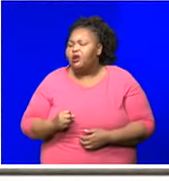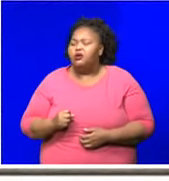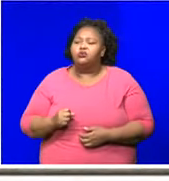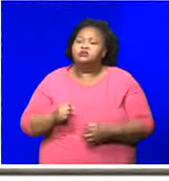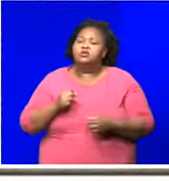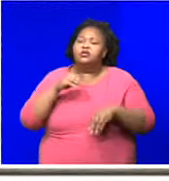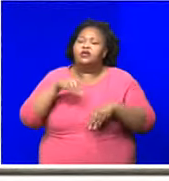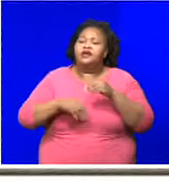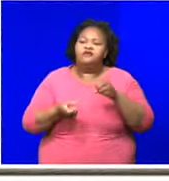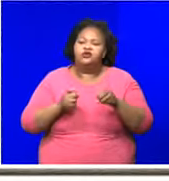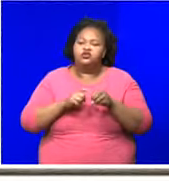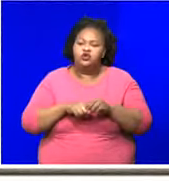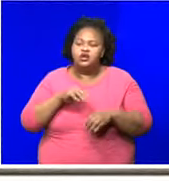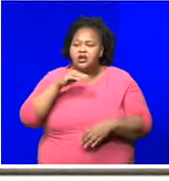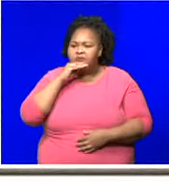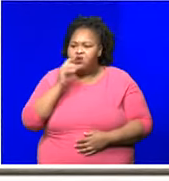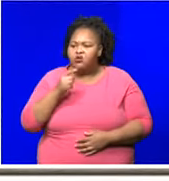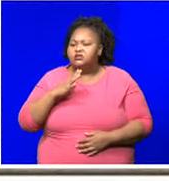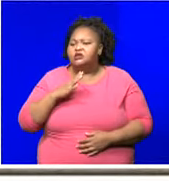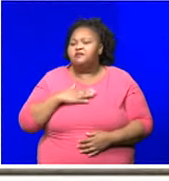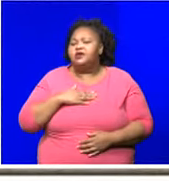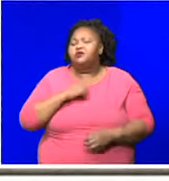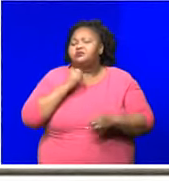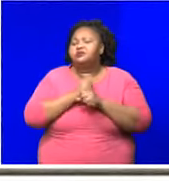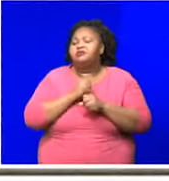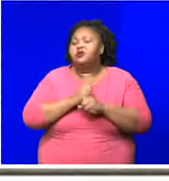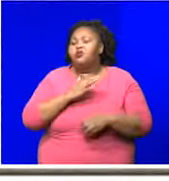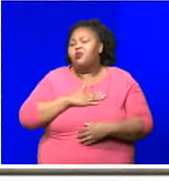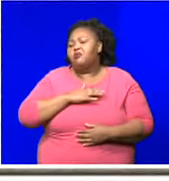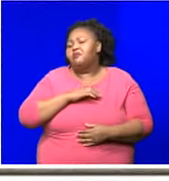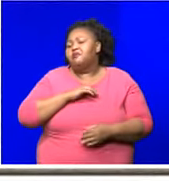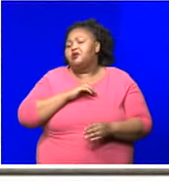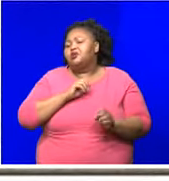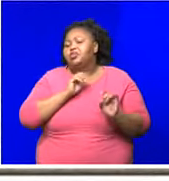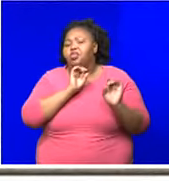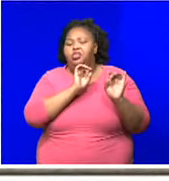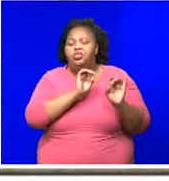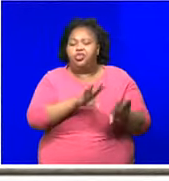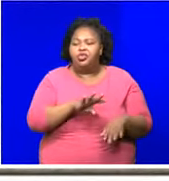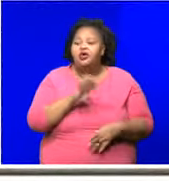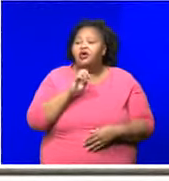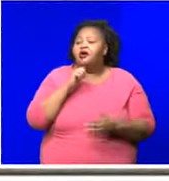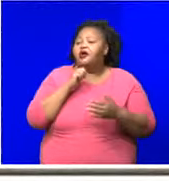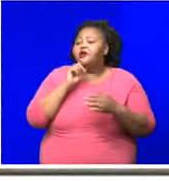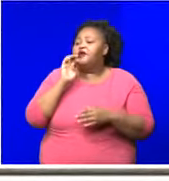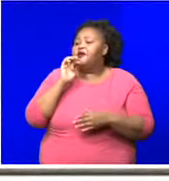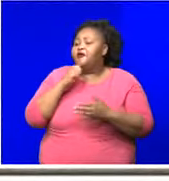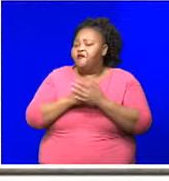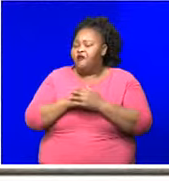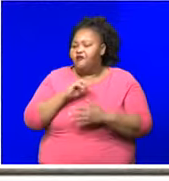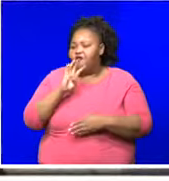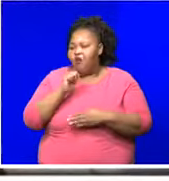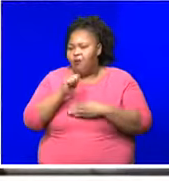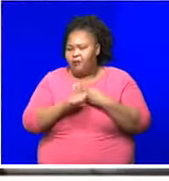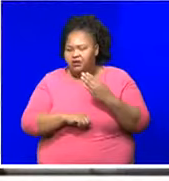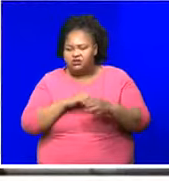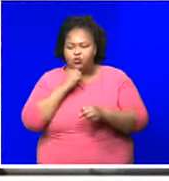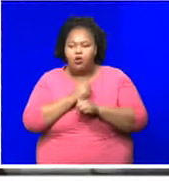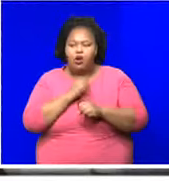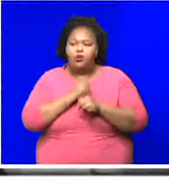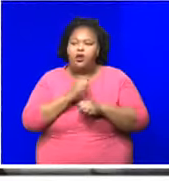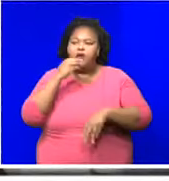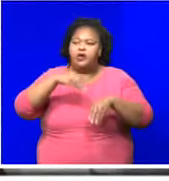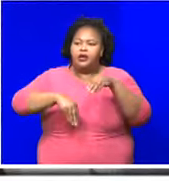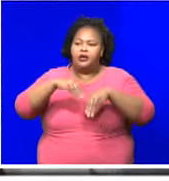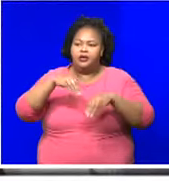ukuthi nyalo ngidawushiya lo msebenzi labangicashela wona wonke lo 3 months noma lo 4 months ngikuchimene lokhetho ukhande ukuthi